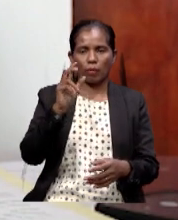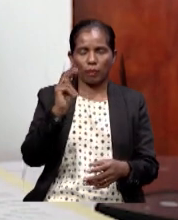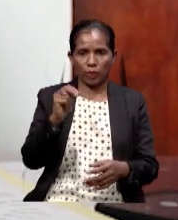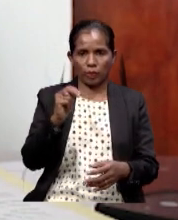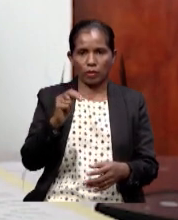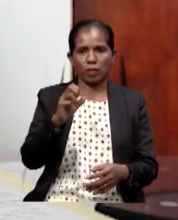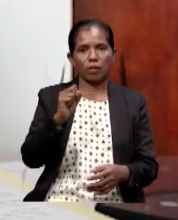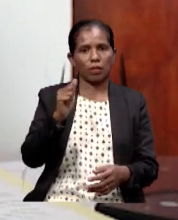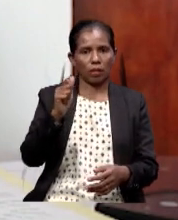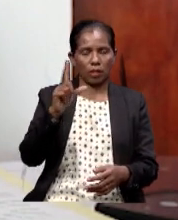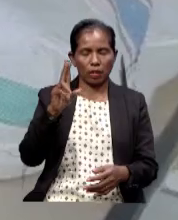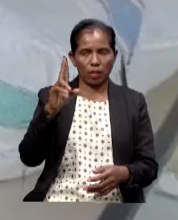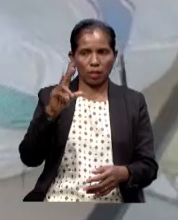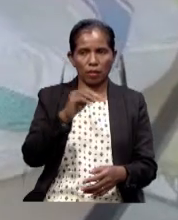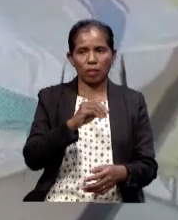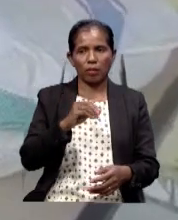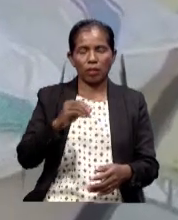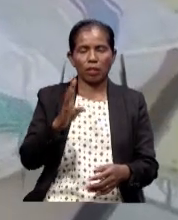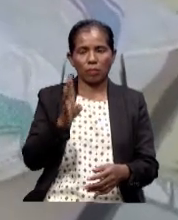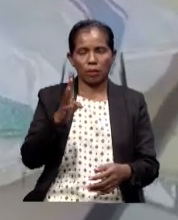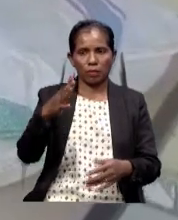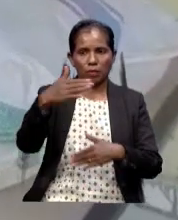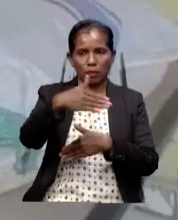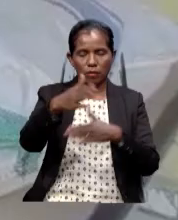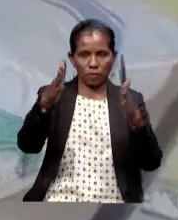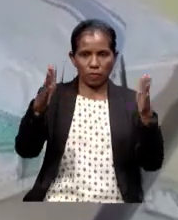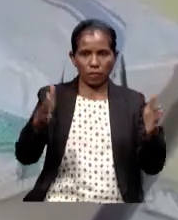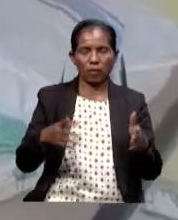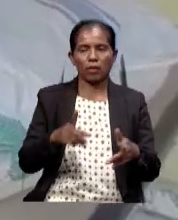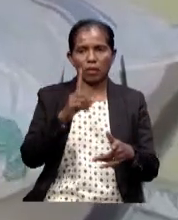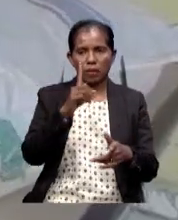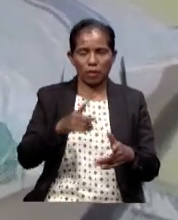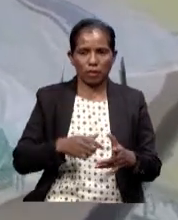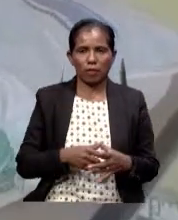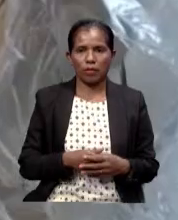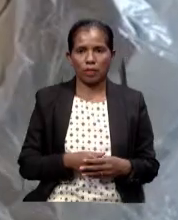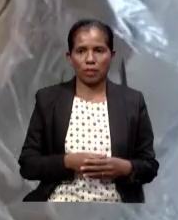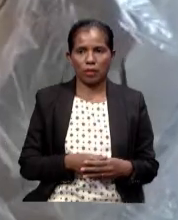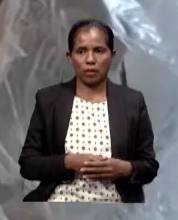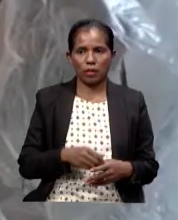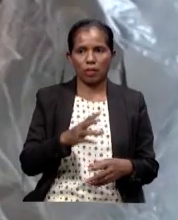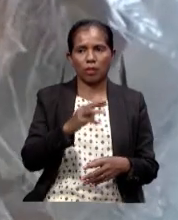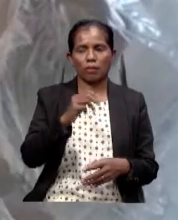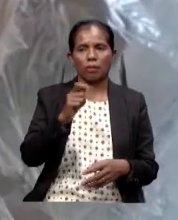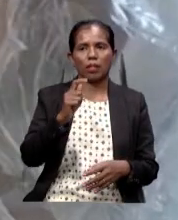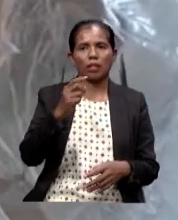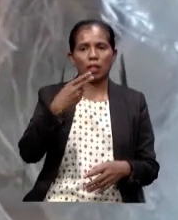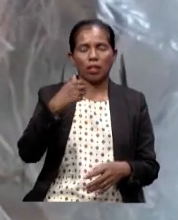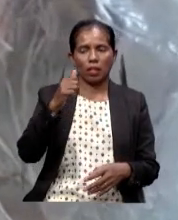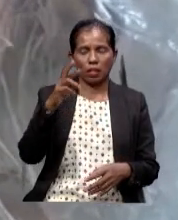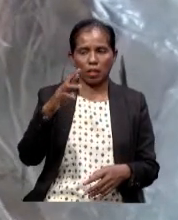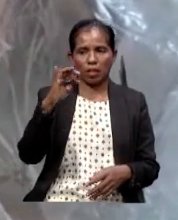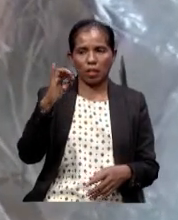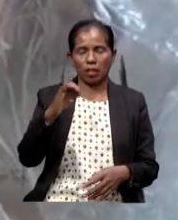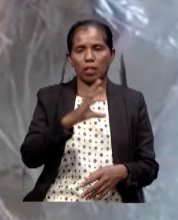ia 50 bal. No ida vale ho marka matahari joker maka matahari ne